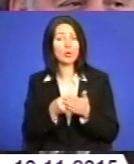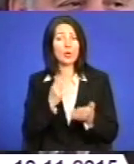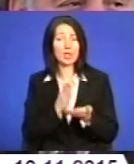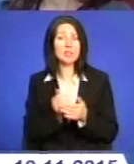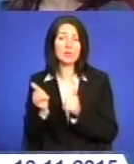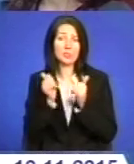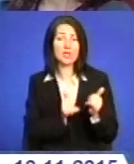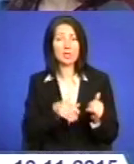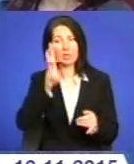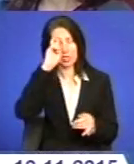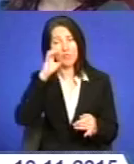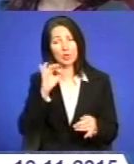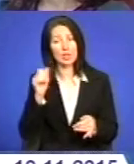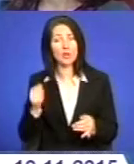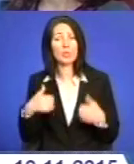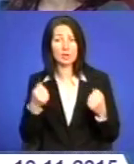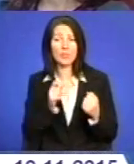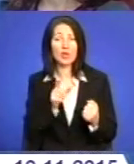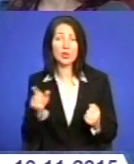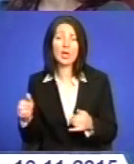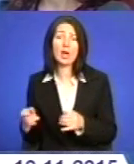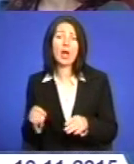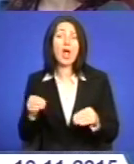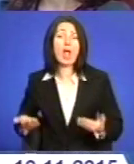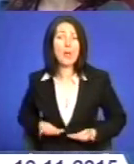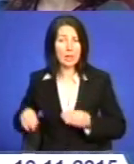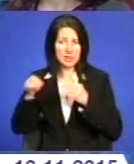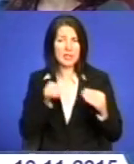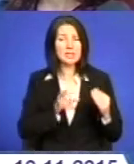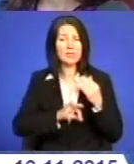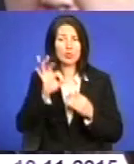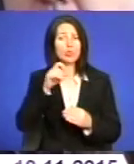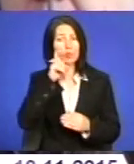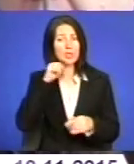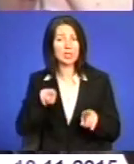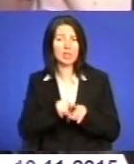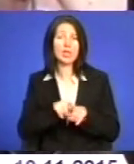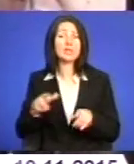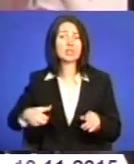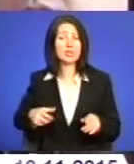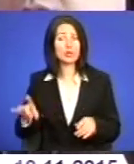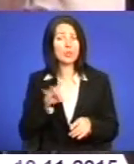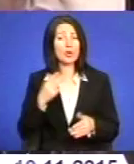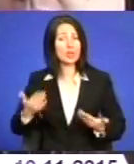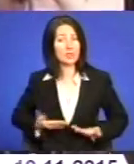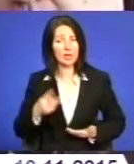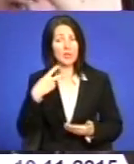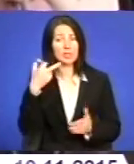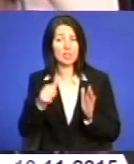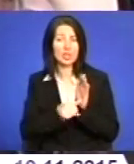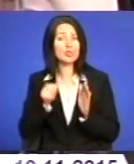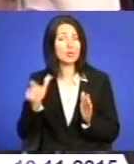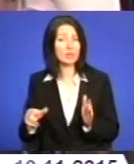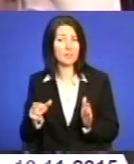соціальної підтримки людей – переселенців зі Сходу України. Таких у Заліщицькому районі 26. Під час засідання присутні не